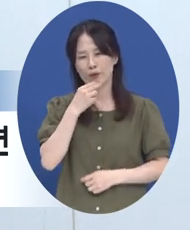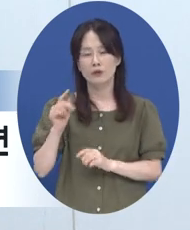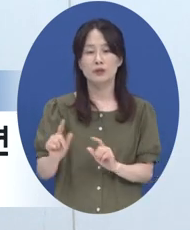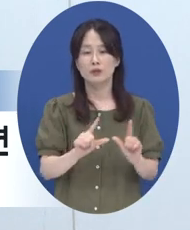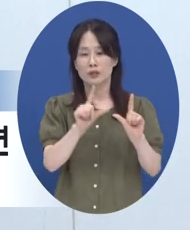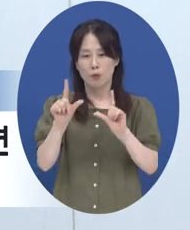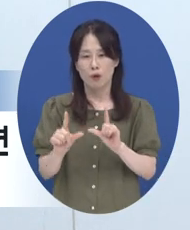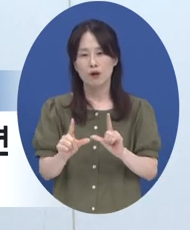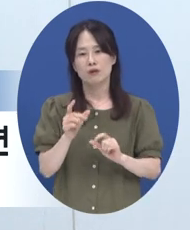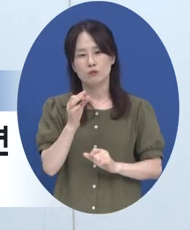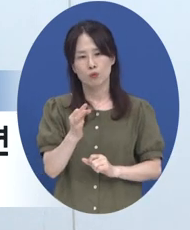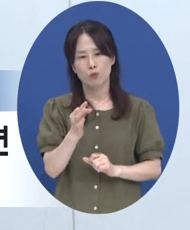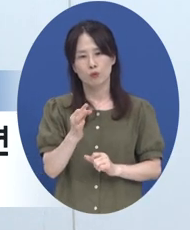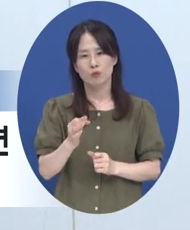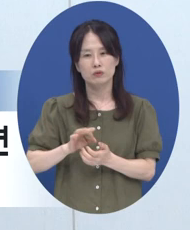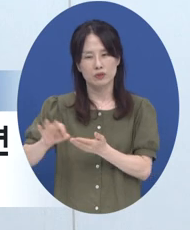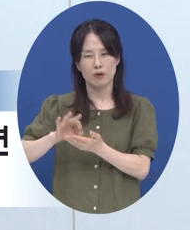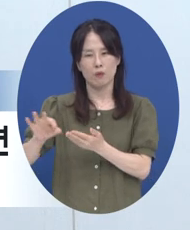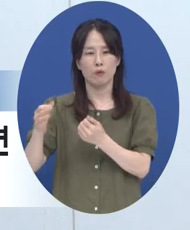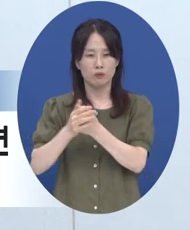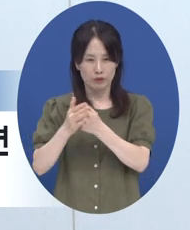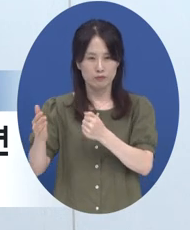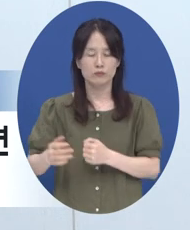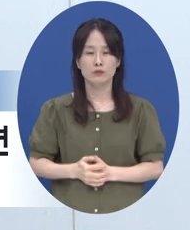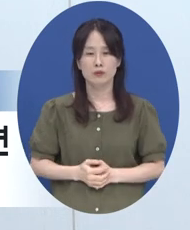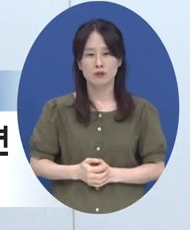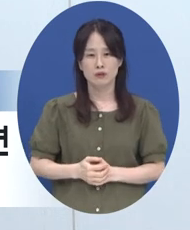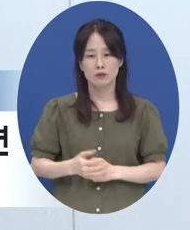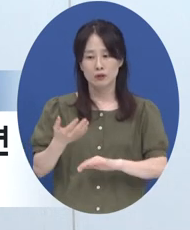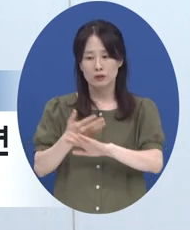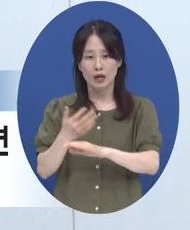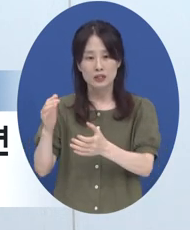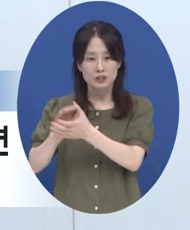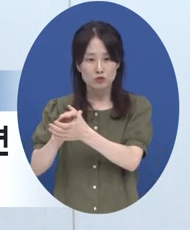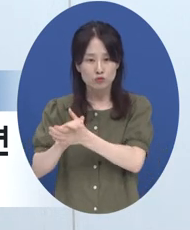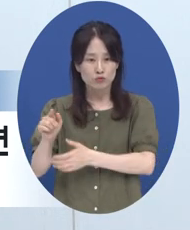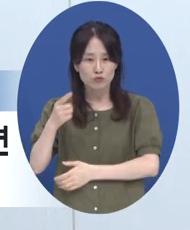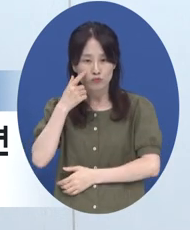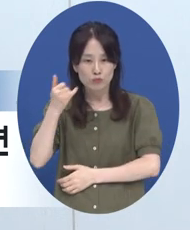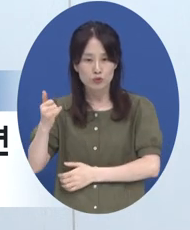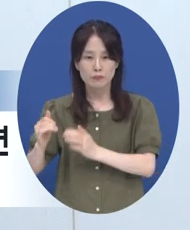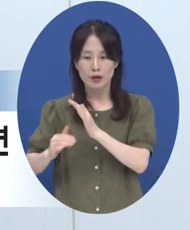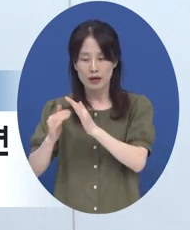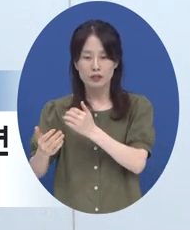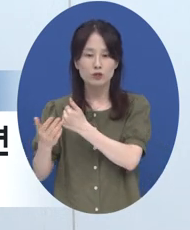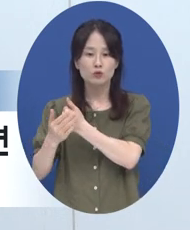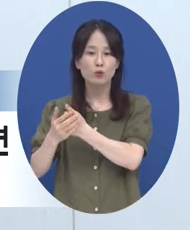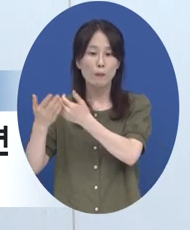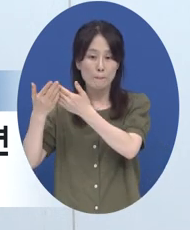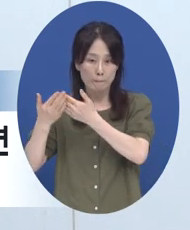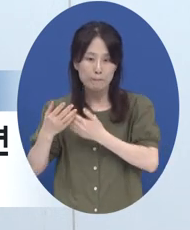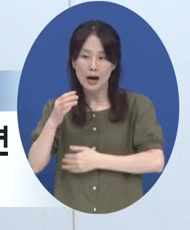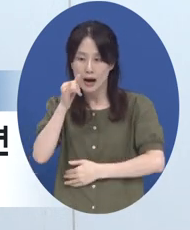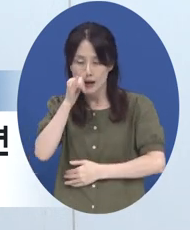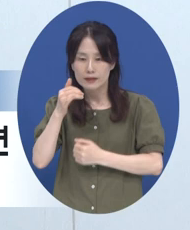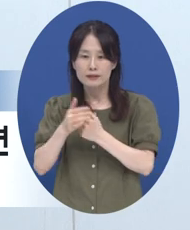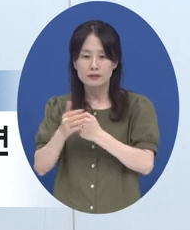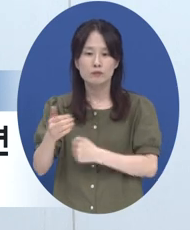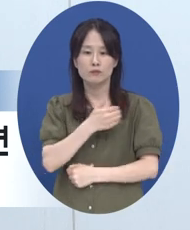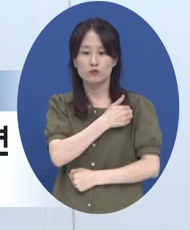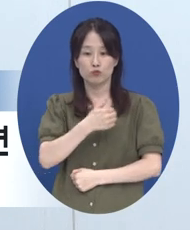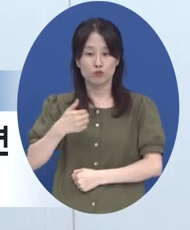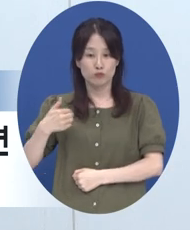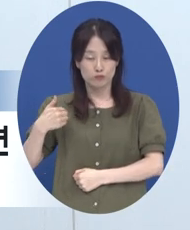생활비나 이런걸 하다보면 다른 친구들은 부모님이 나이론 가정에서 지원 박는게